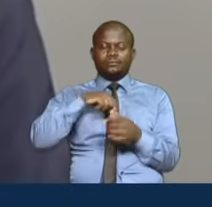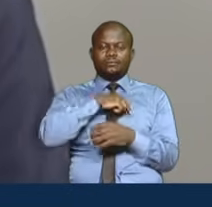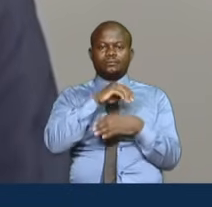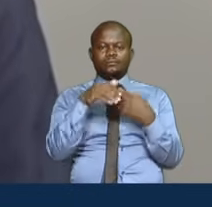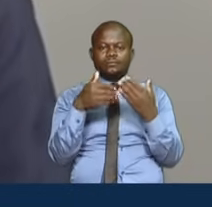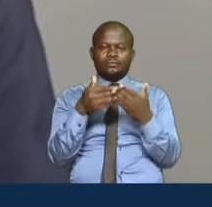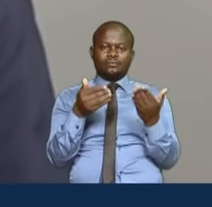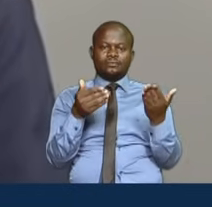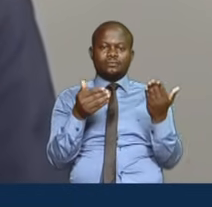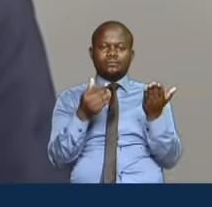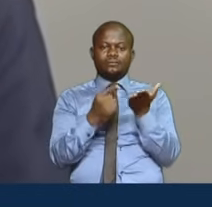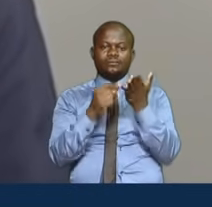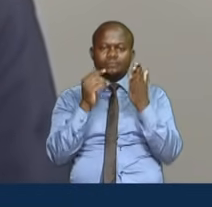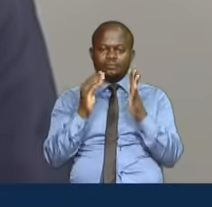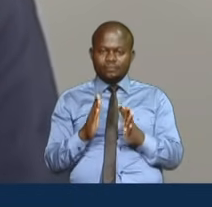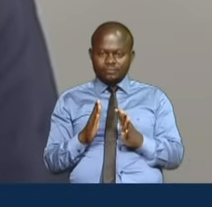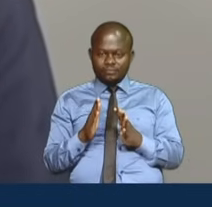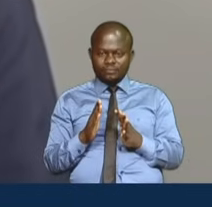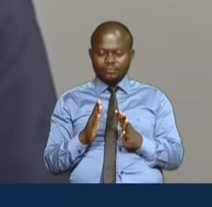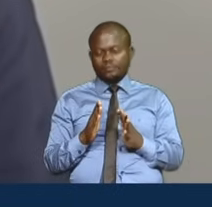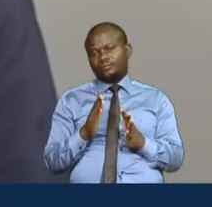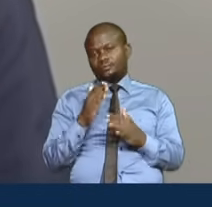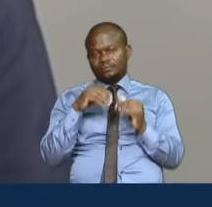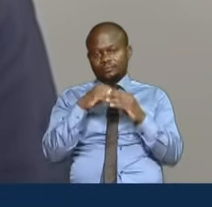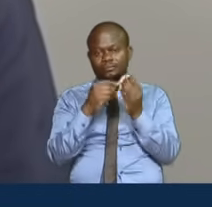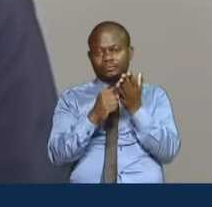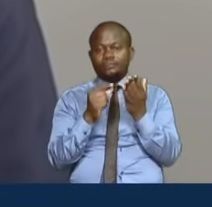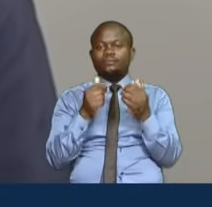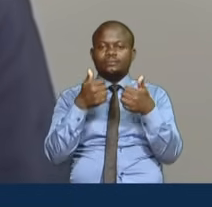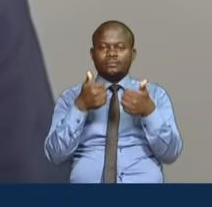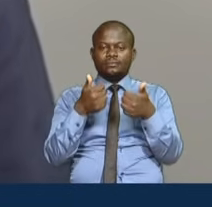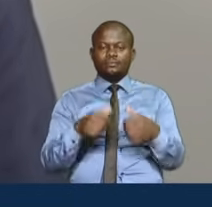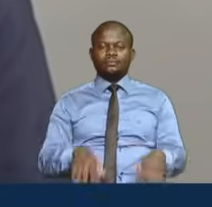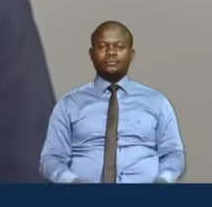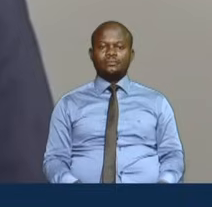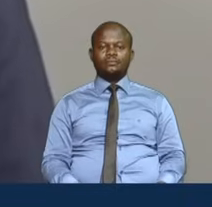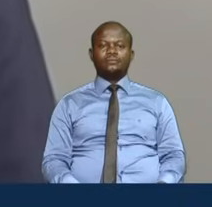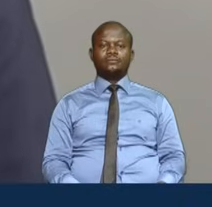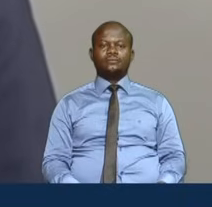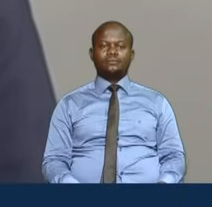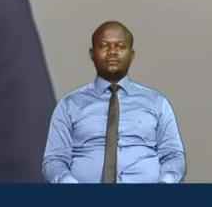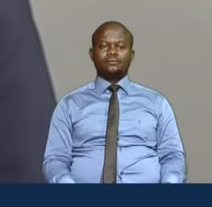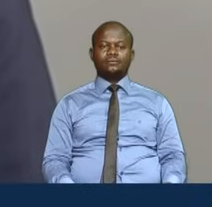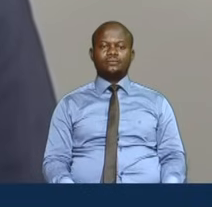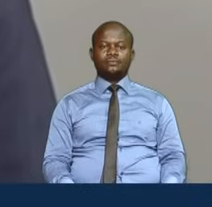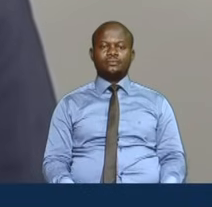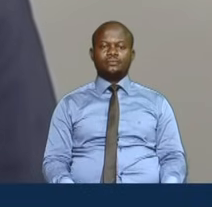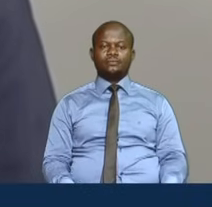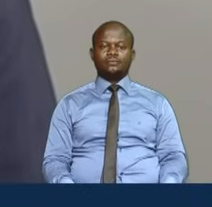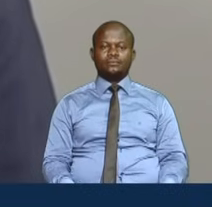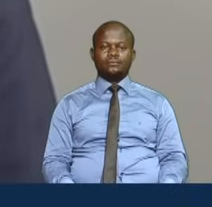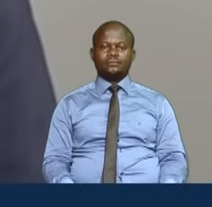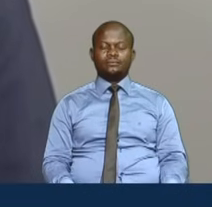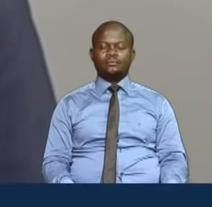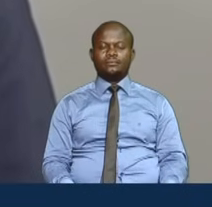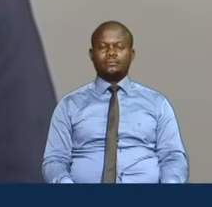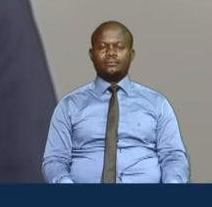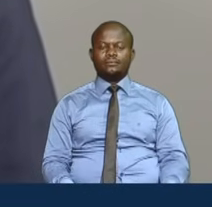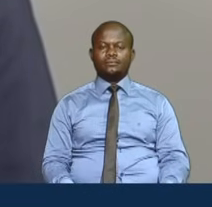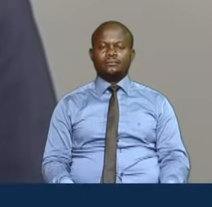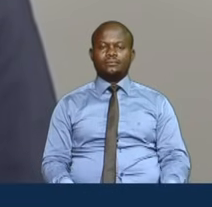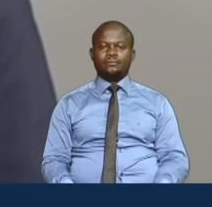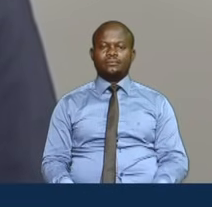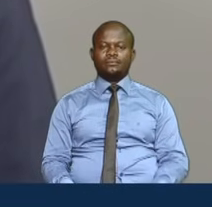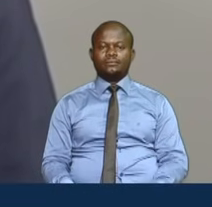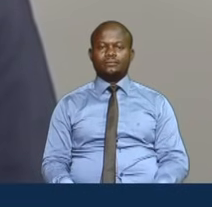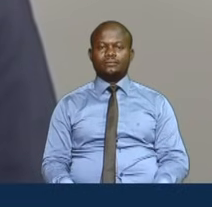na Uganda. Rero kuri Uganda tumeze neza. Even with Burundi it has not been very difficult for a